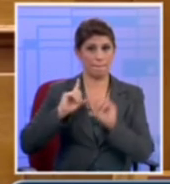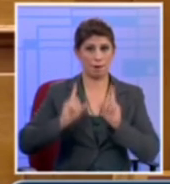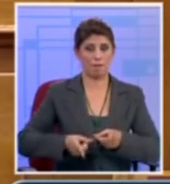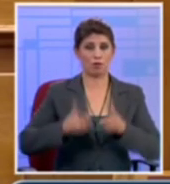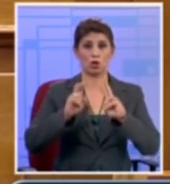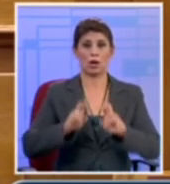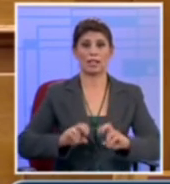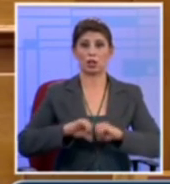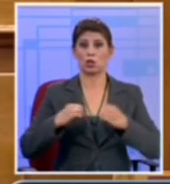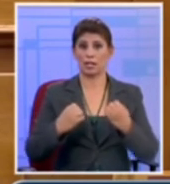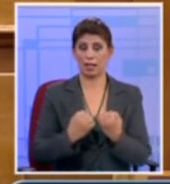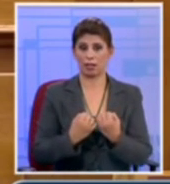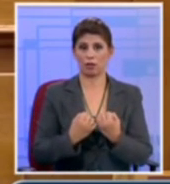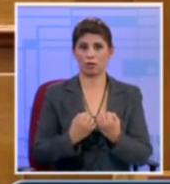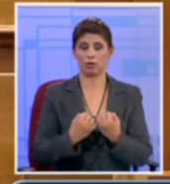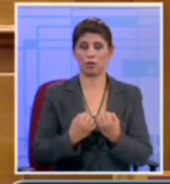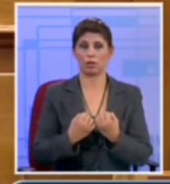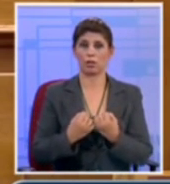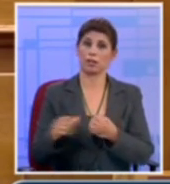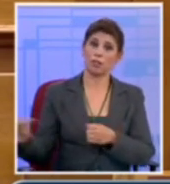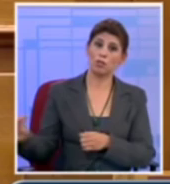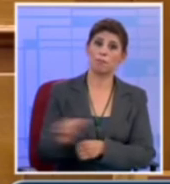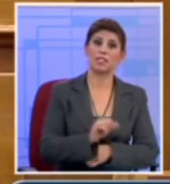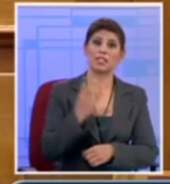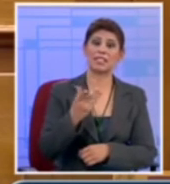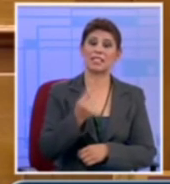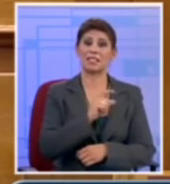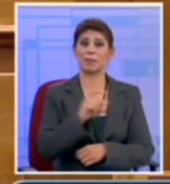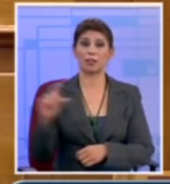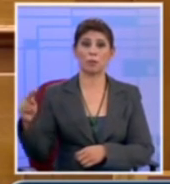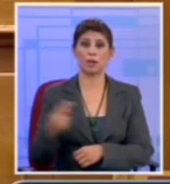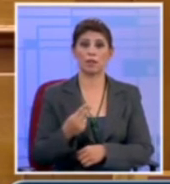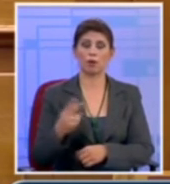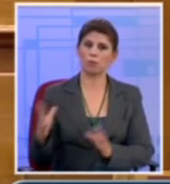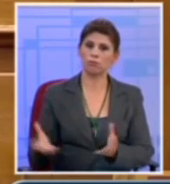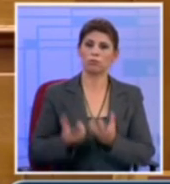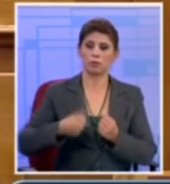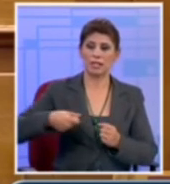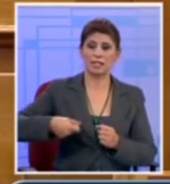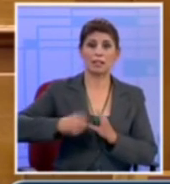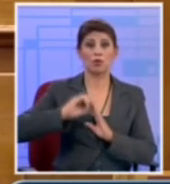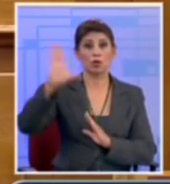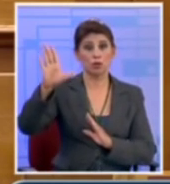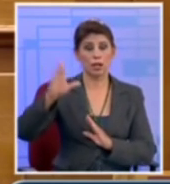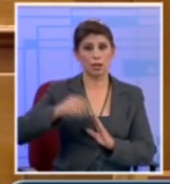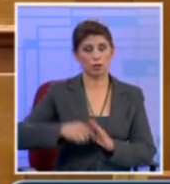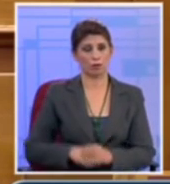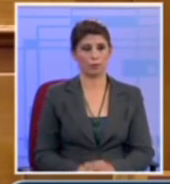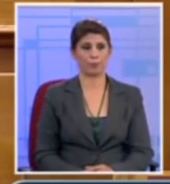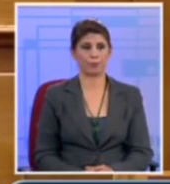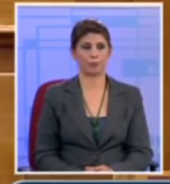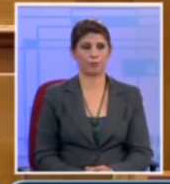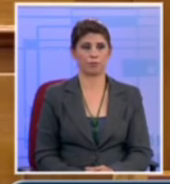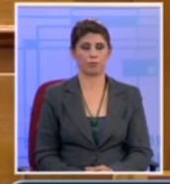στο ελεγκτικό συνέδριο για να αποδώσει πίσω 4,5 εκατομμύρια ευρώ που του βρήκανε σε μια τσάντα να τα βγάζει στο εξωτερικό, και